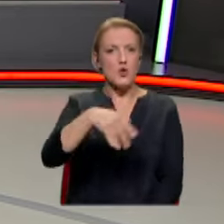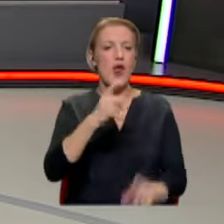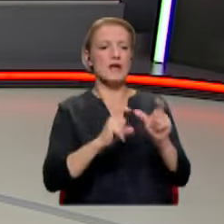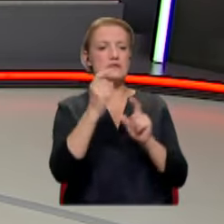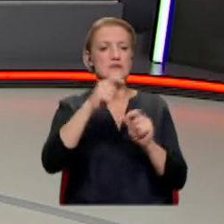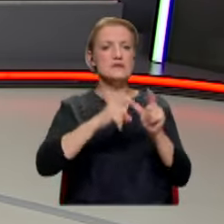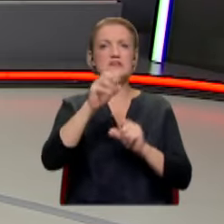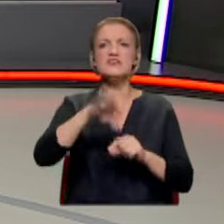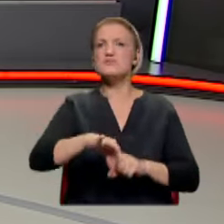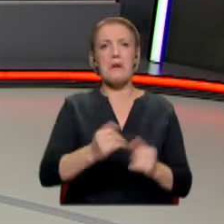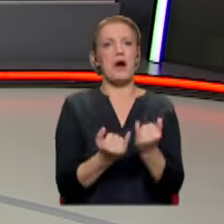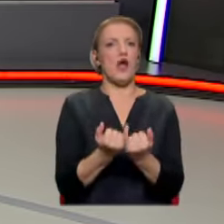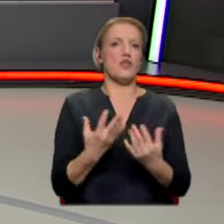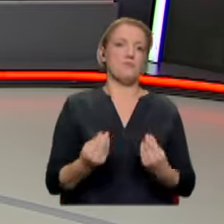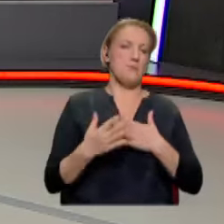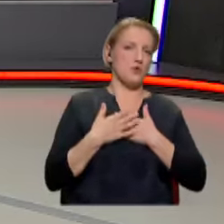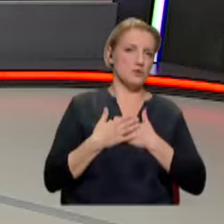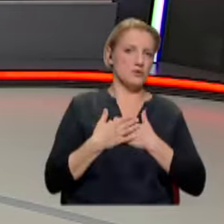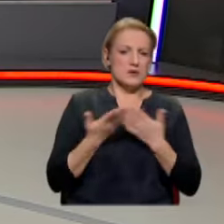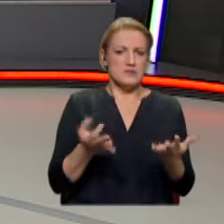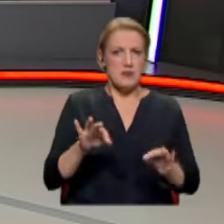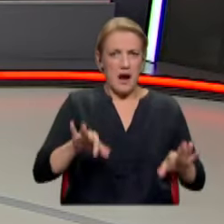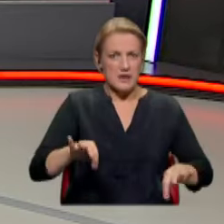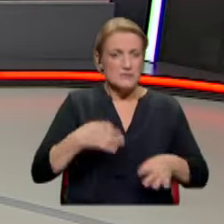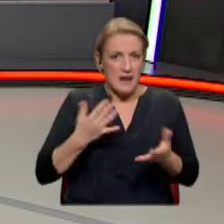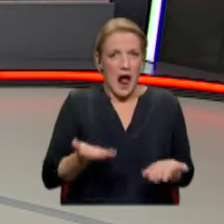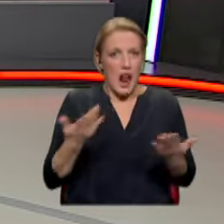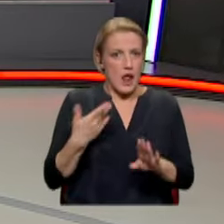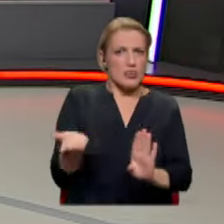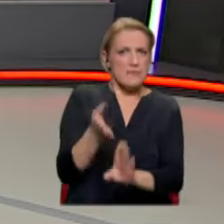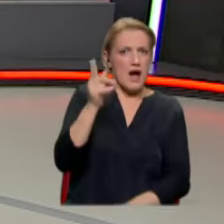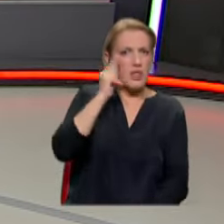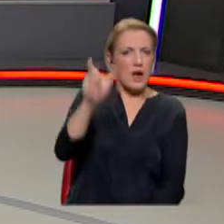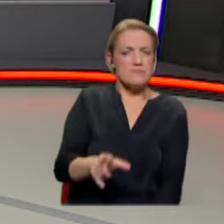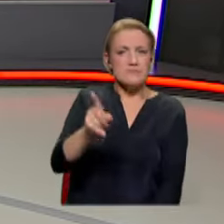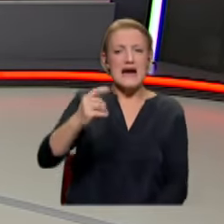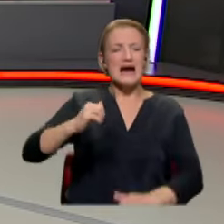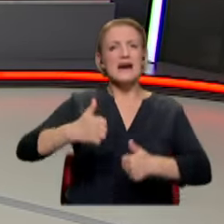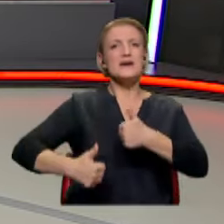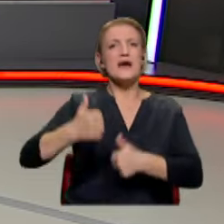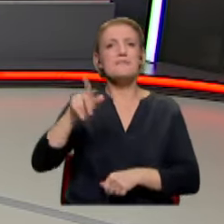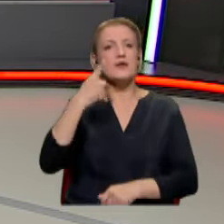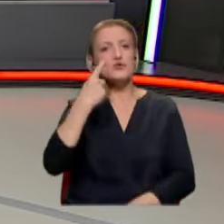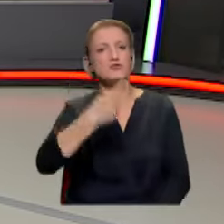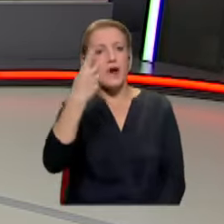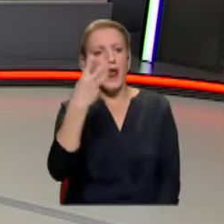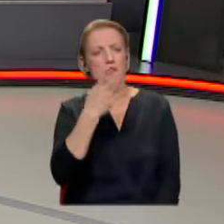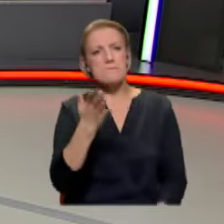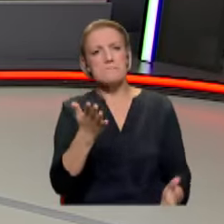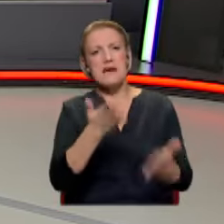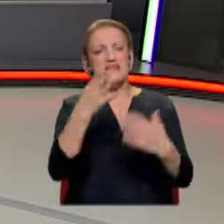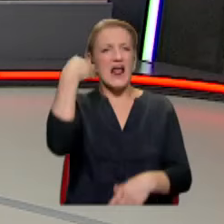kardeşim oldu Biz hala darbeci diyoruz rakip lerine de Cumhurbaşkanı Erdoğan mesela